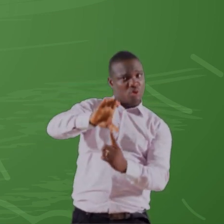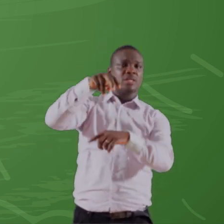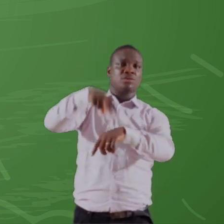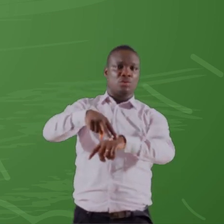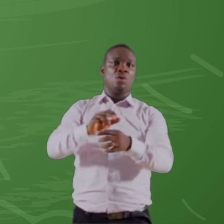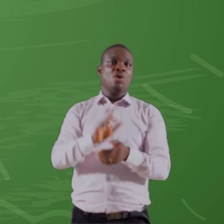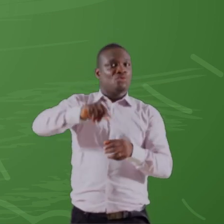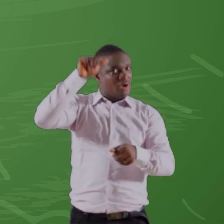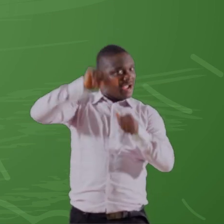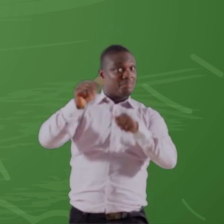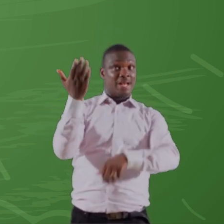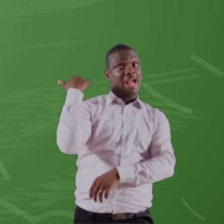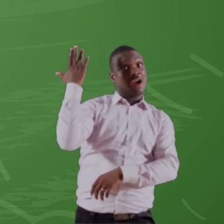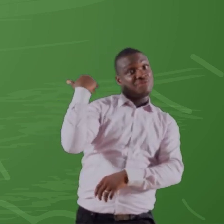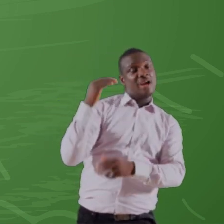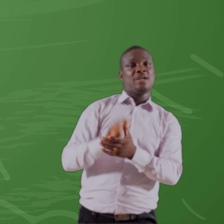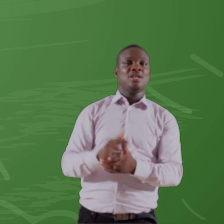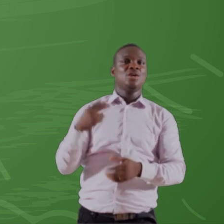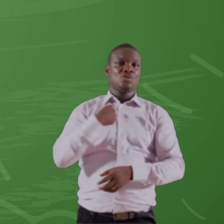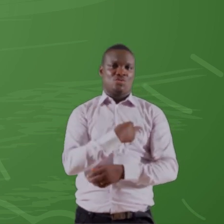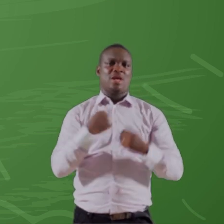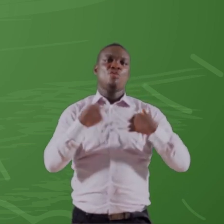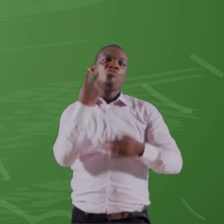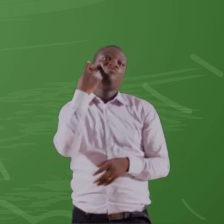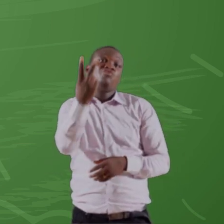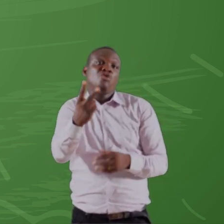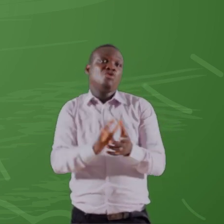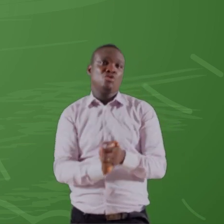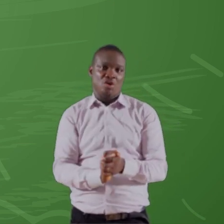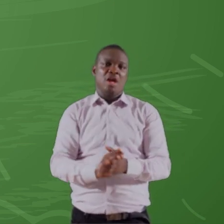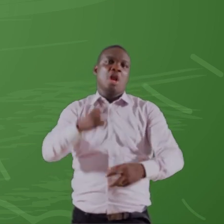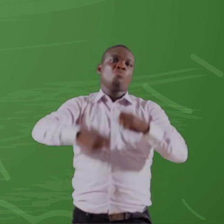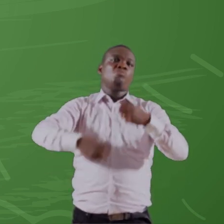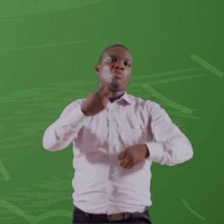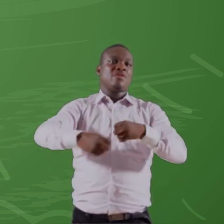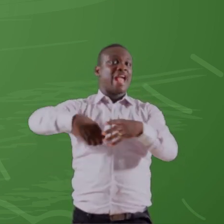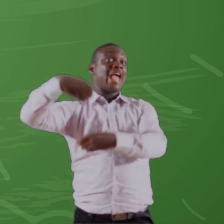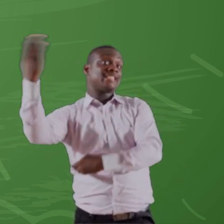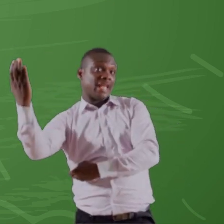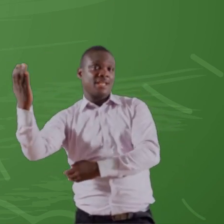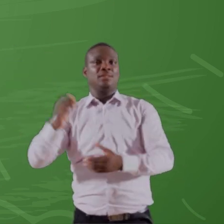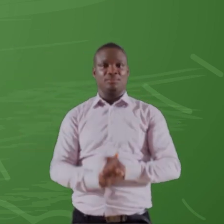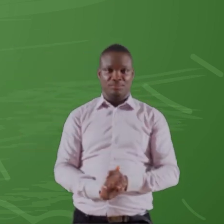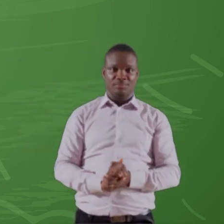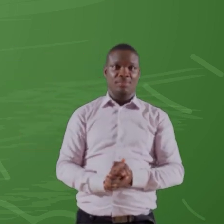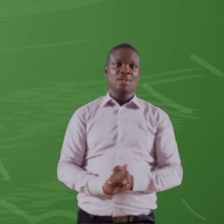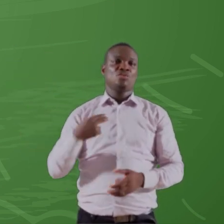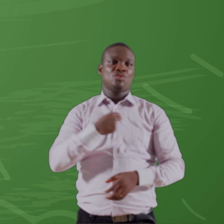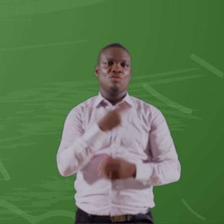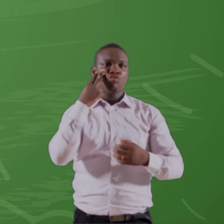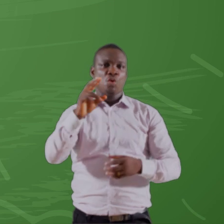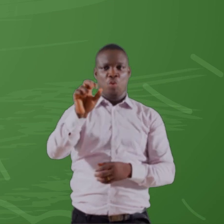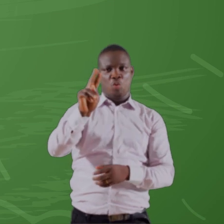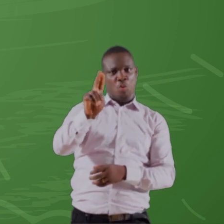Rappelez-vous la leçon numéro 1 de ce thème, la montée du nationalisme. Vous avez vu les facteurs externes. On a vu que